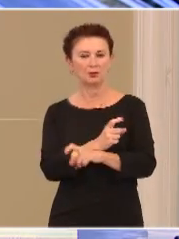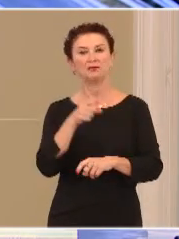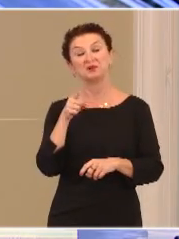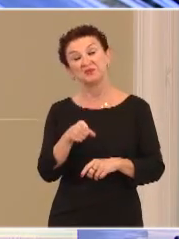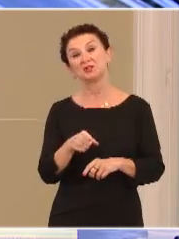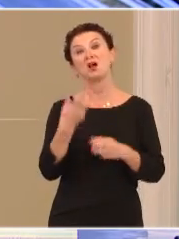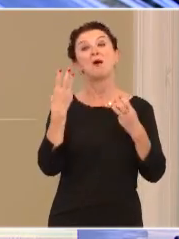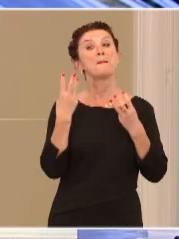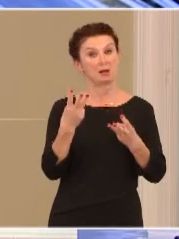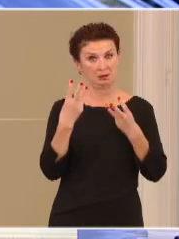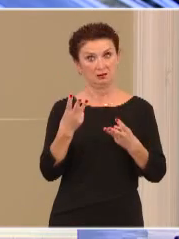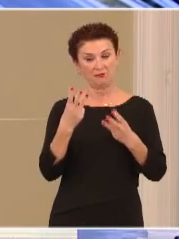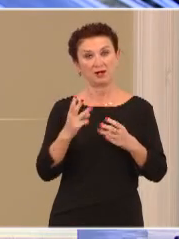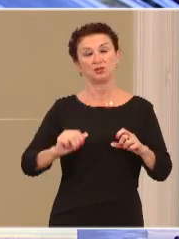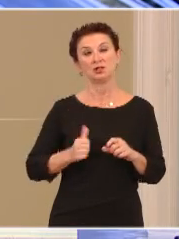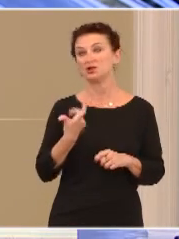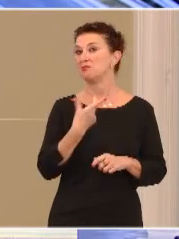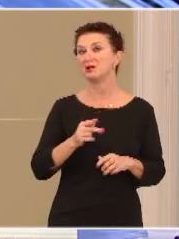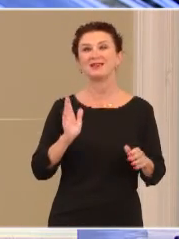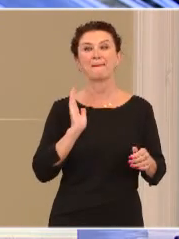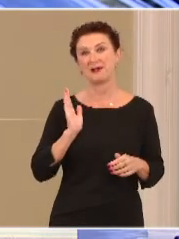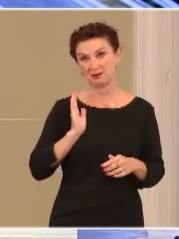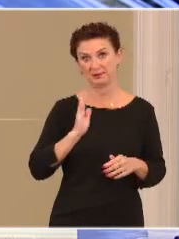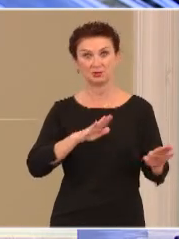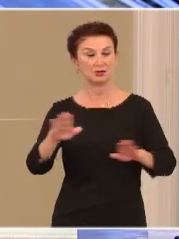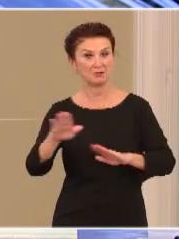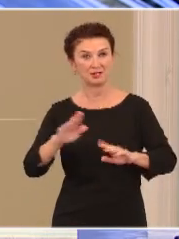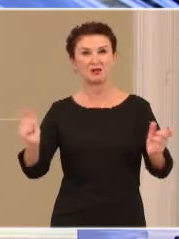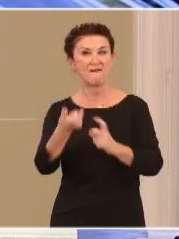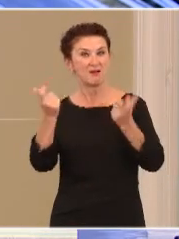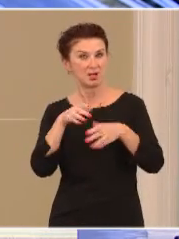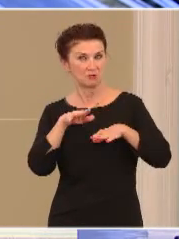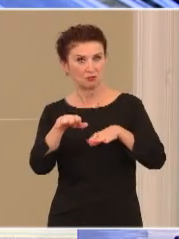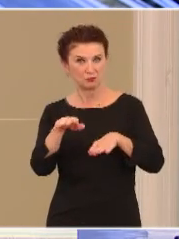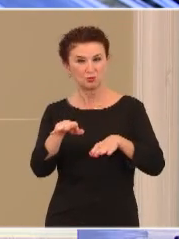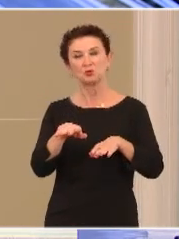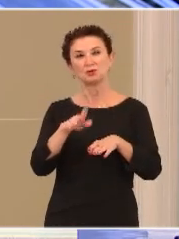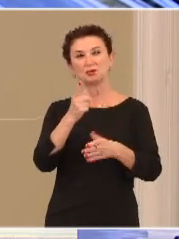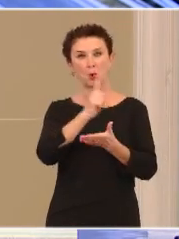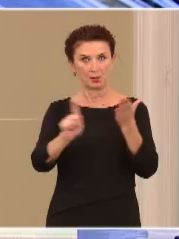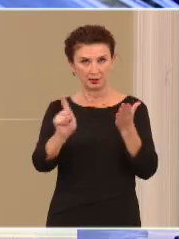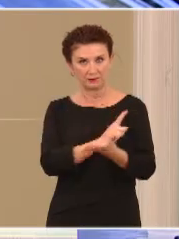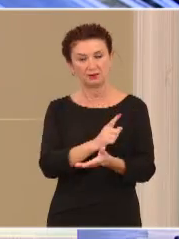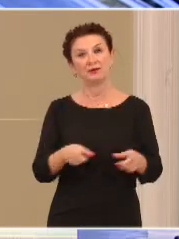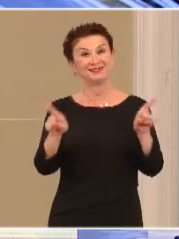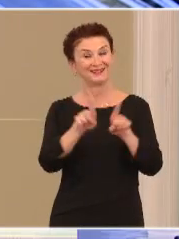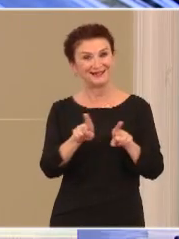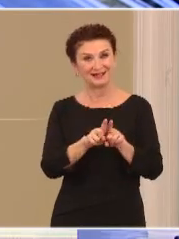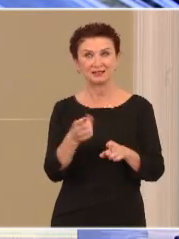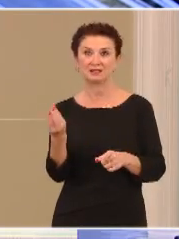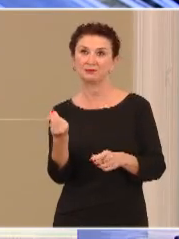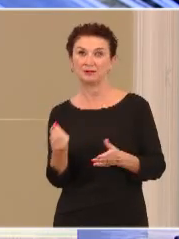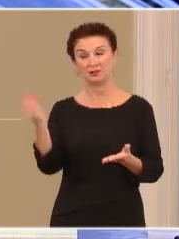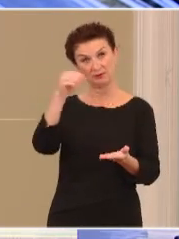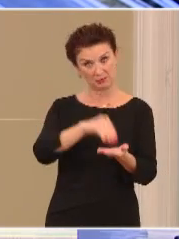miejsc niebezpiecznych oraz domknięcie tej sieci poprzez współfinansowanie przedsięwzięć z zakresu